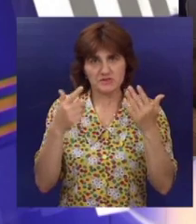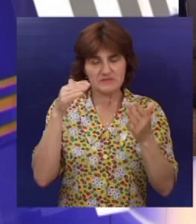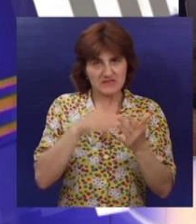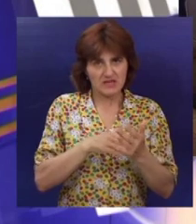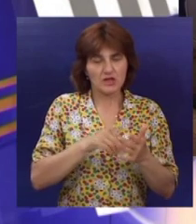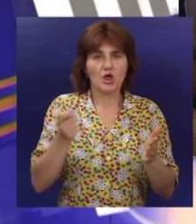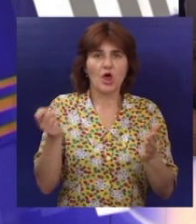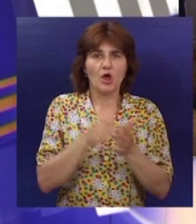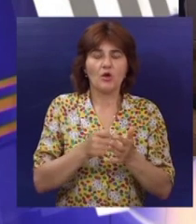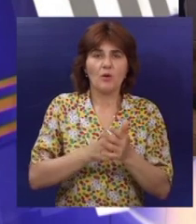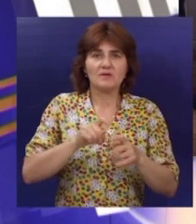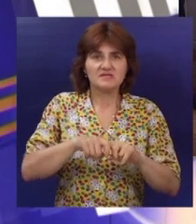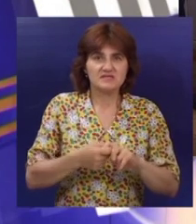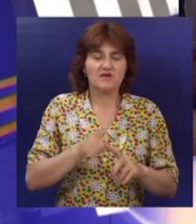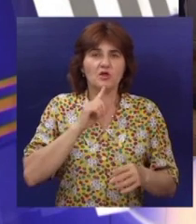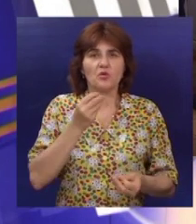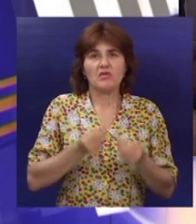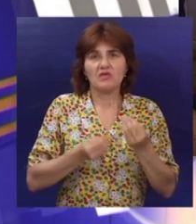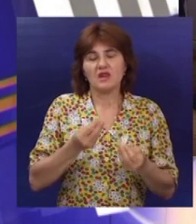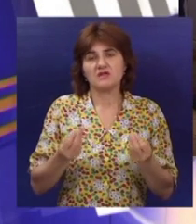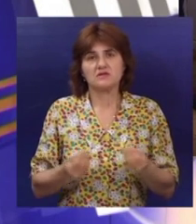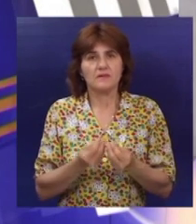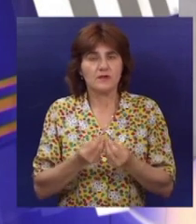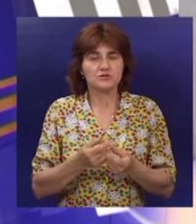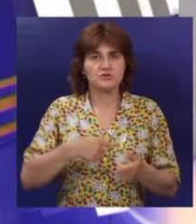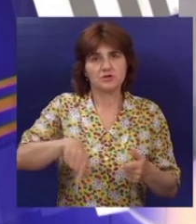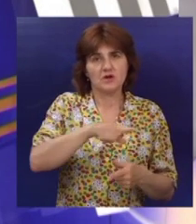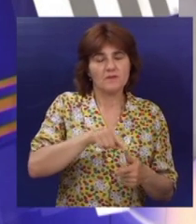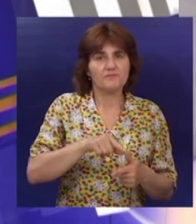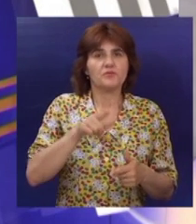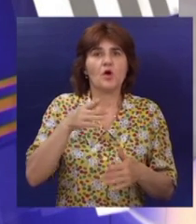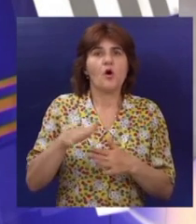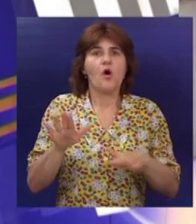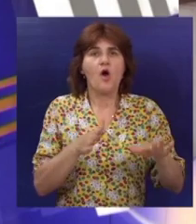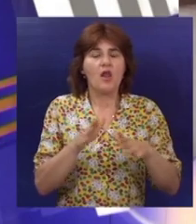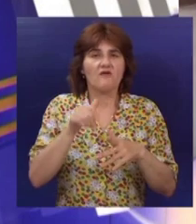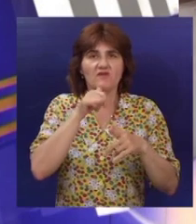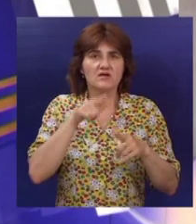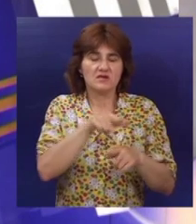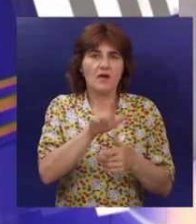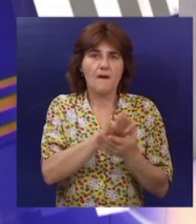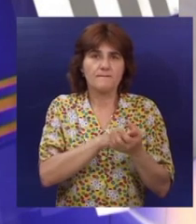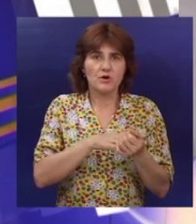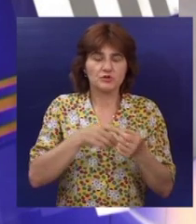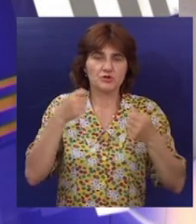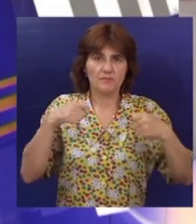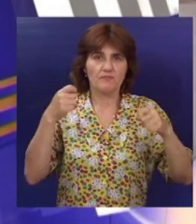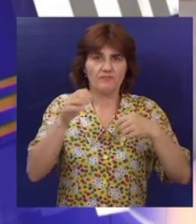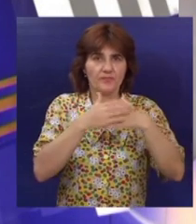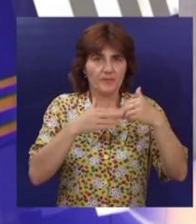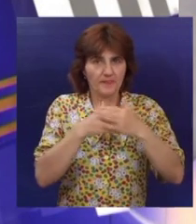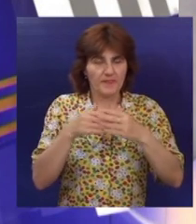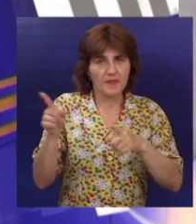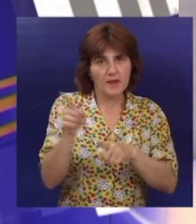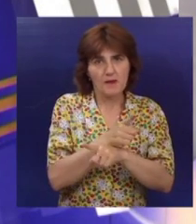kupovinu didaktičkog materijala koji deca već koriste. Kolevka je započela termoizolaciju prizemnog dela objekta pre mjesec dana, a za